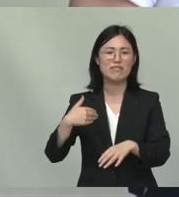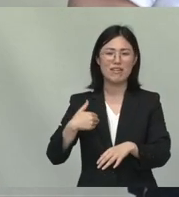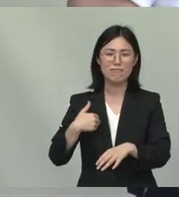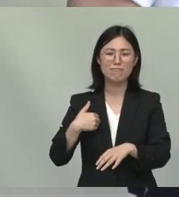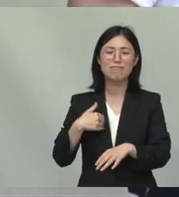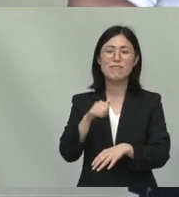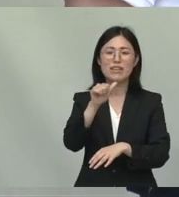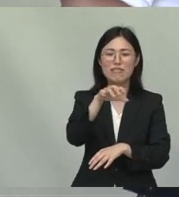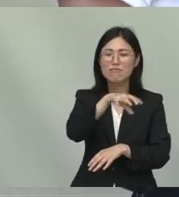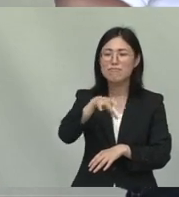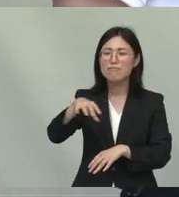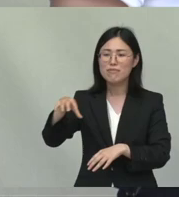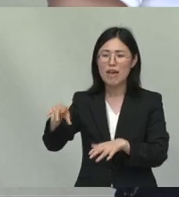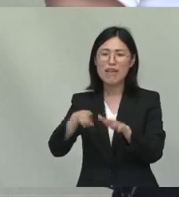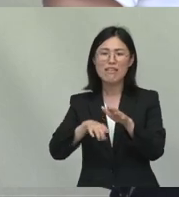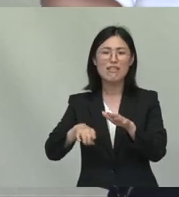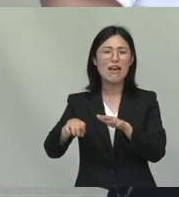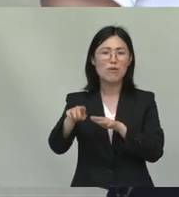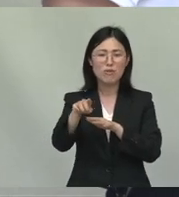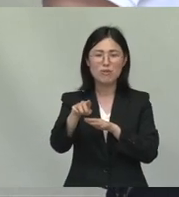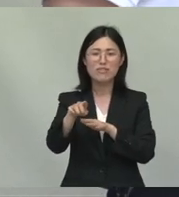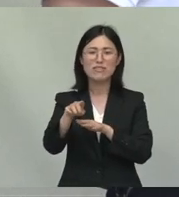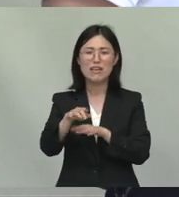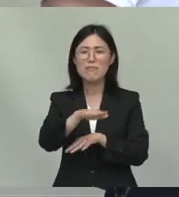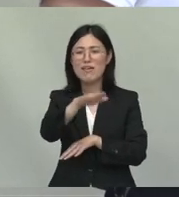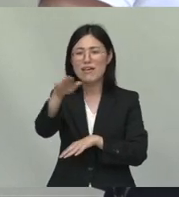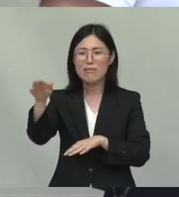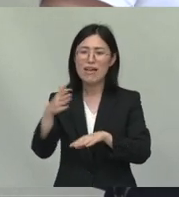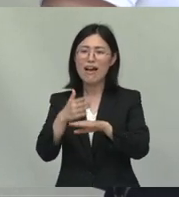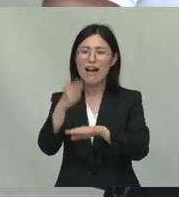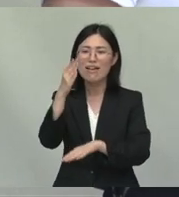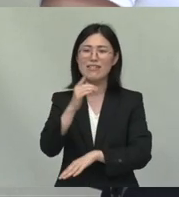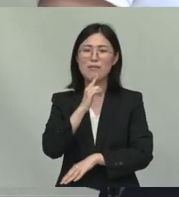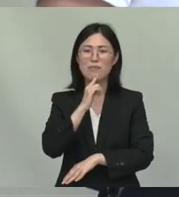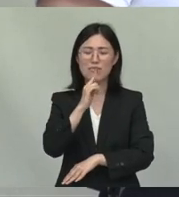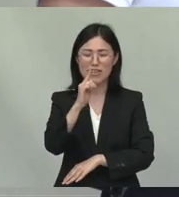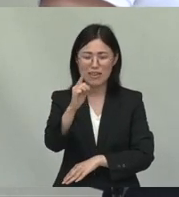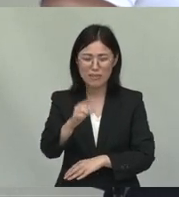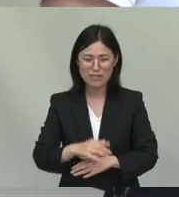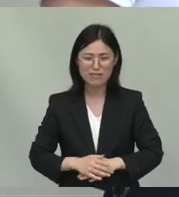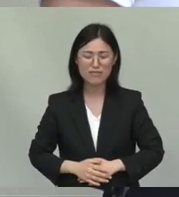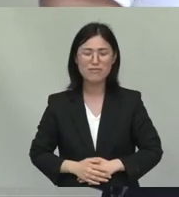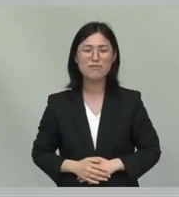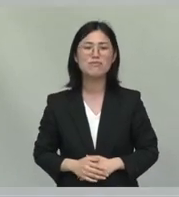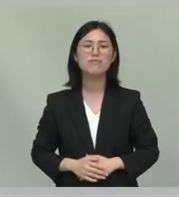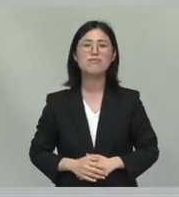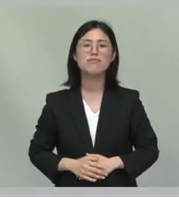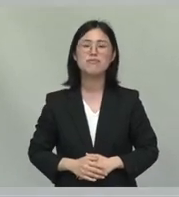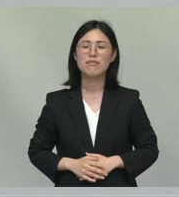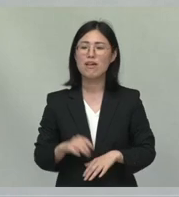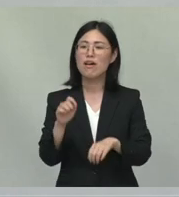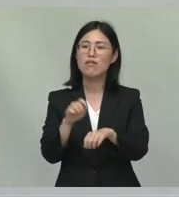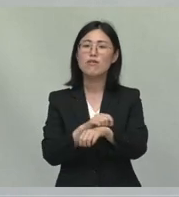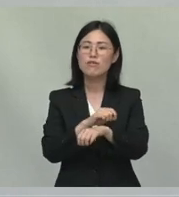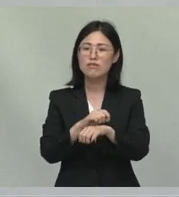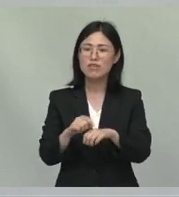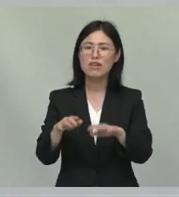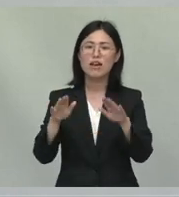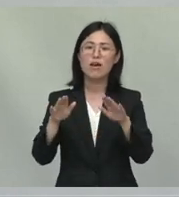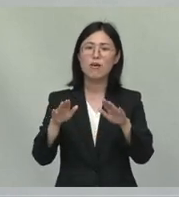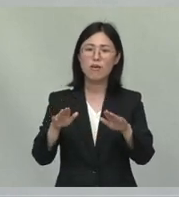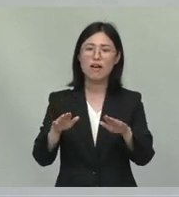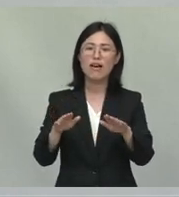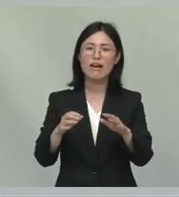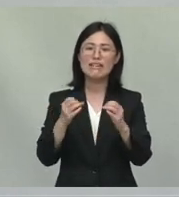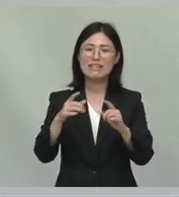して皆様に心から感謝を申し上げる次第でございます。特に今回